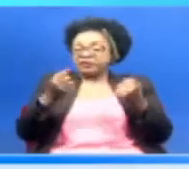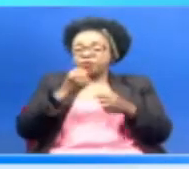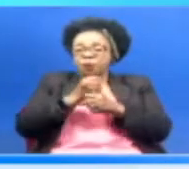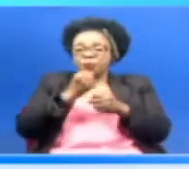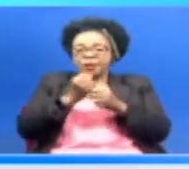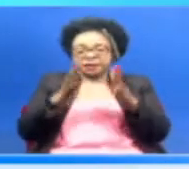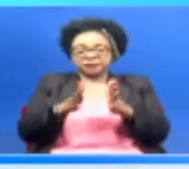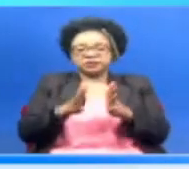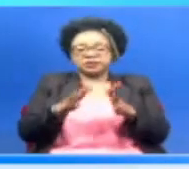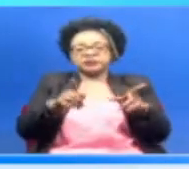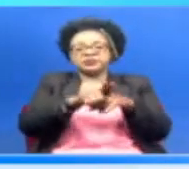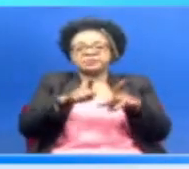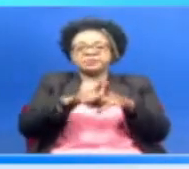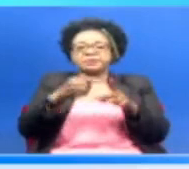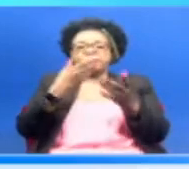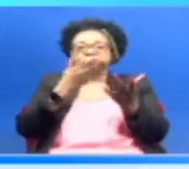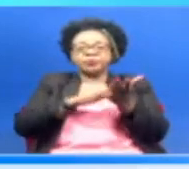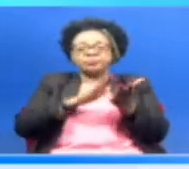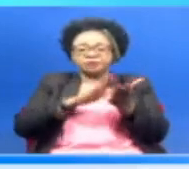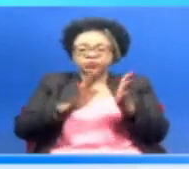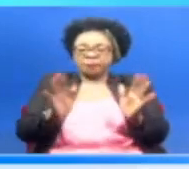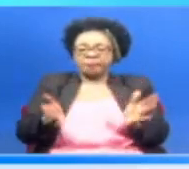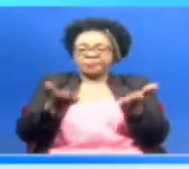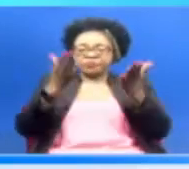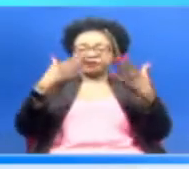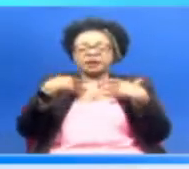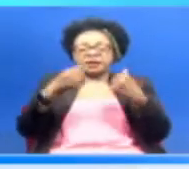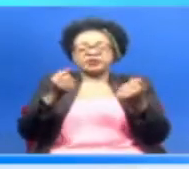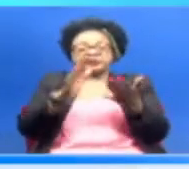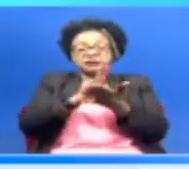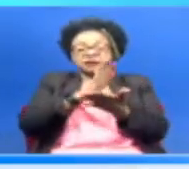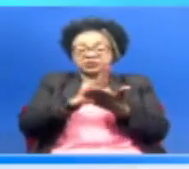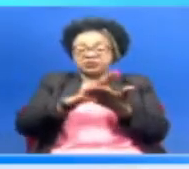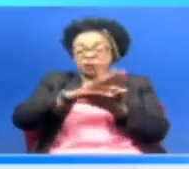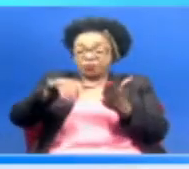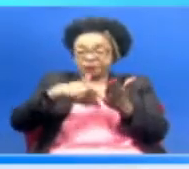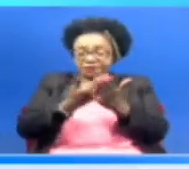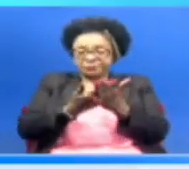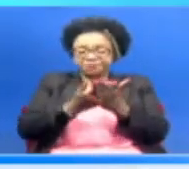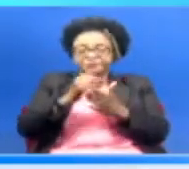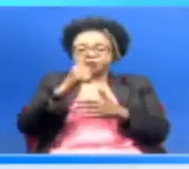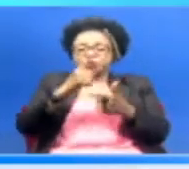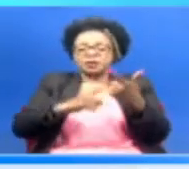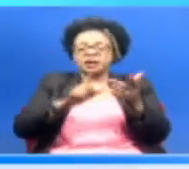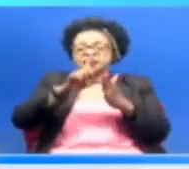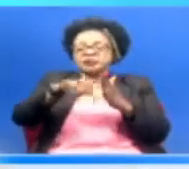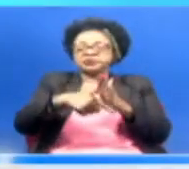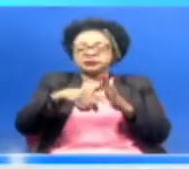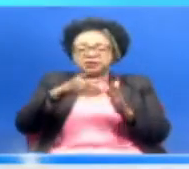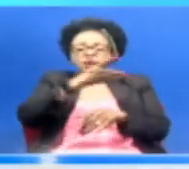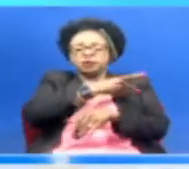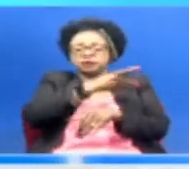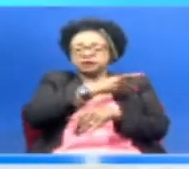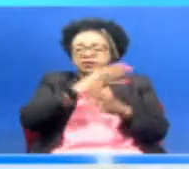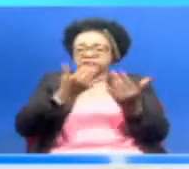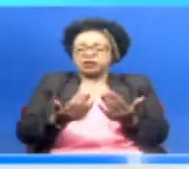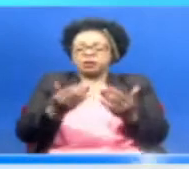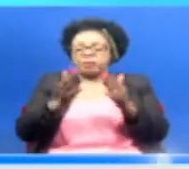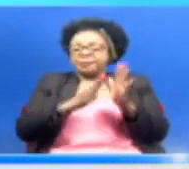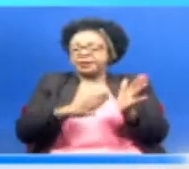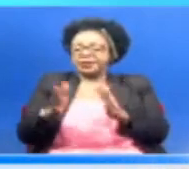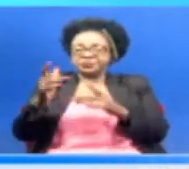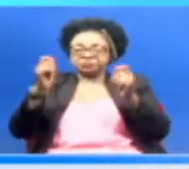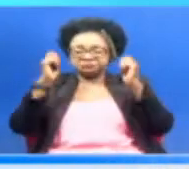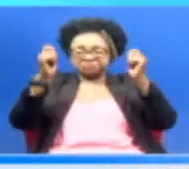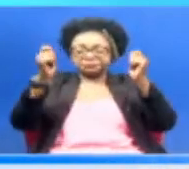na kuahidi kuimarisha sekta ya afya kwa jumla. Mwaka mmoja baadaye, madaktari wanatishia kugoma haswa kufuatia ukosefu